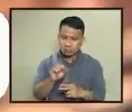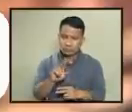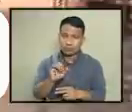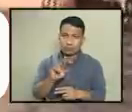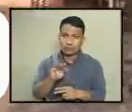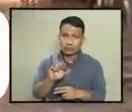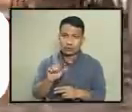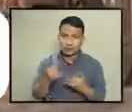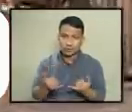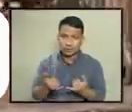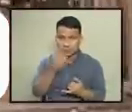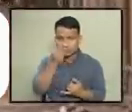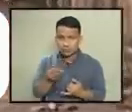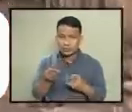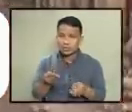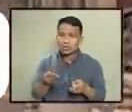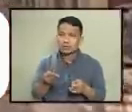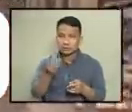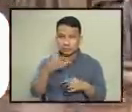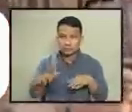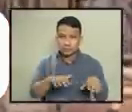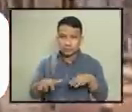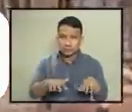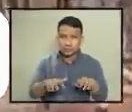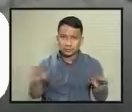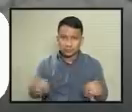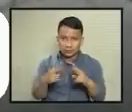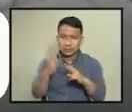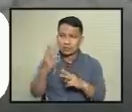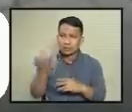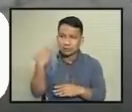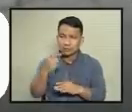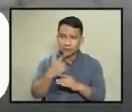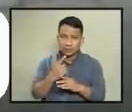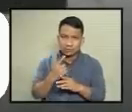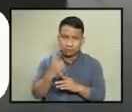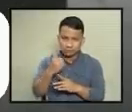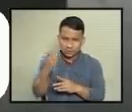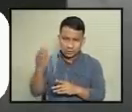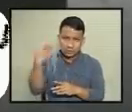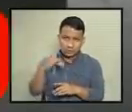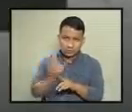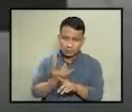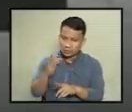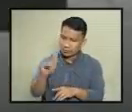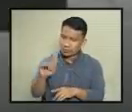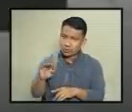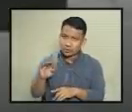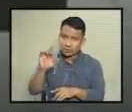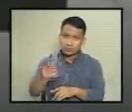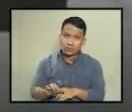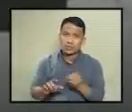ngayong araw. Pakaunti na rin ang naitatalang mga lindol na dulot ng bulkan. Mula sa mahigit 100 noong January 14, Bumaba